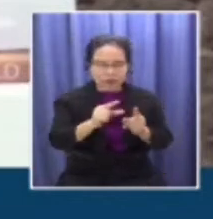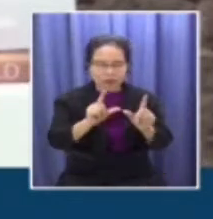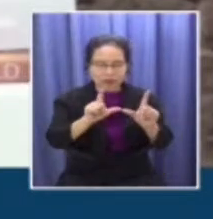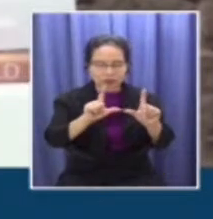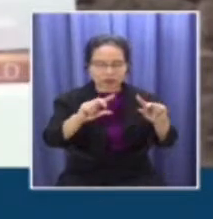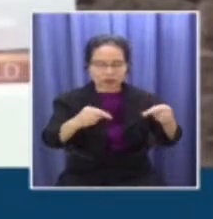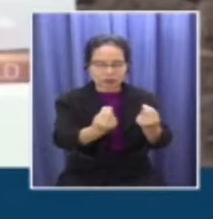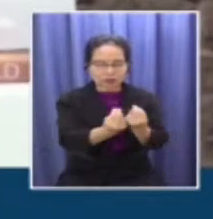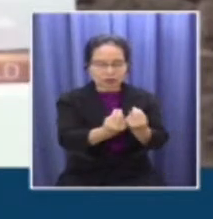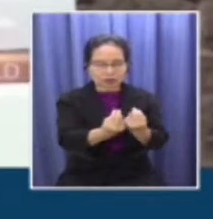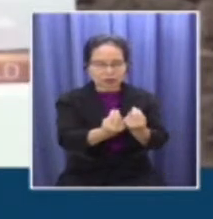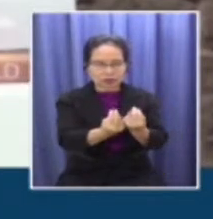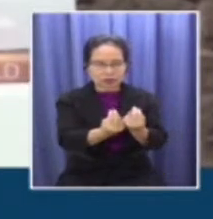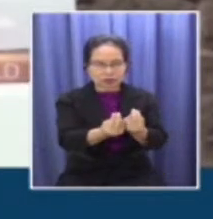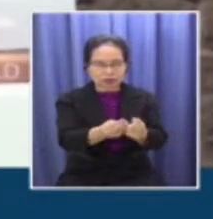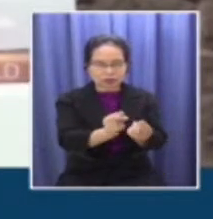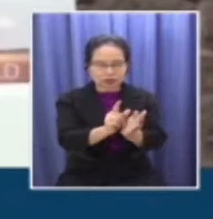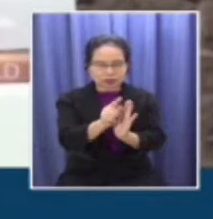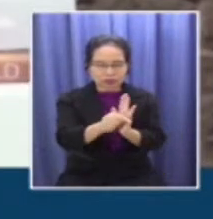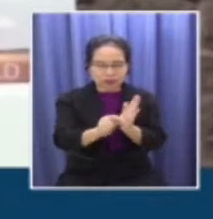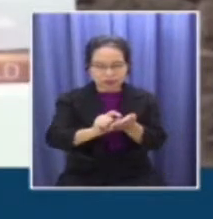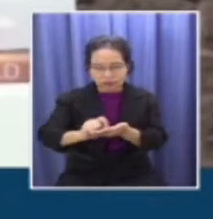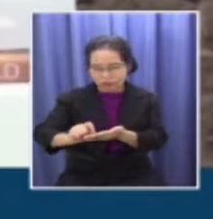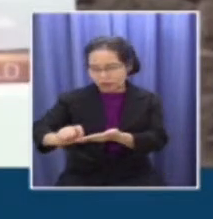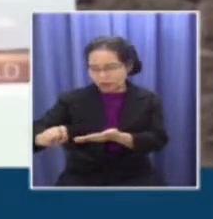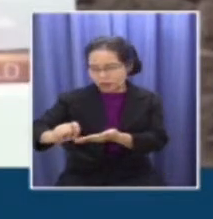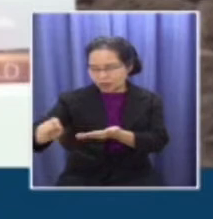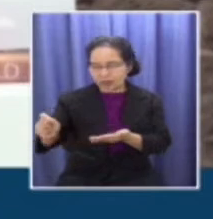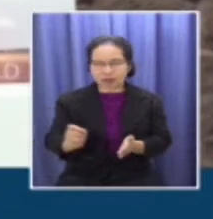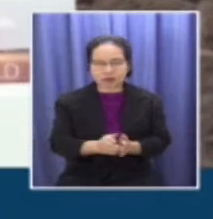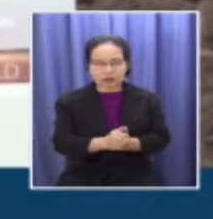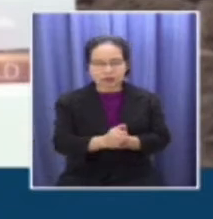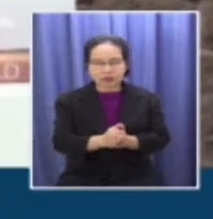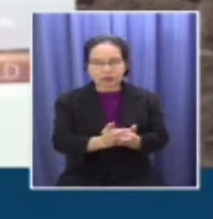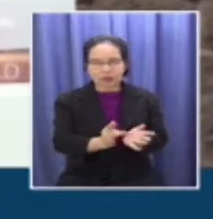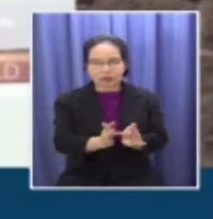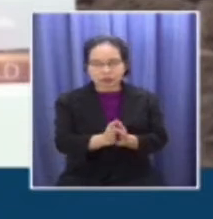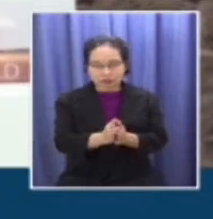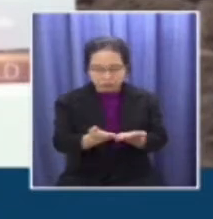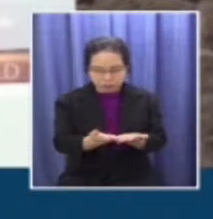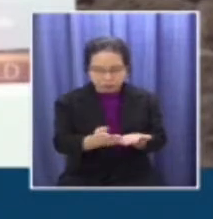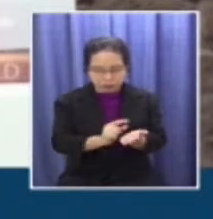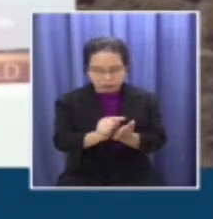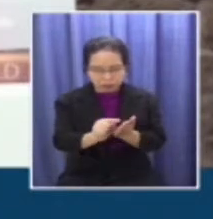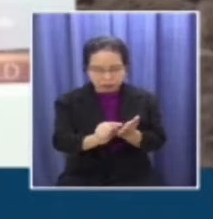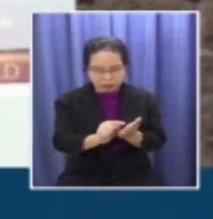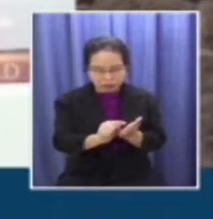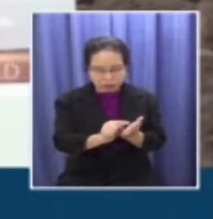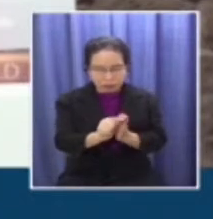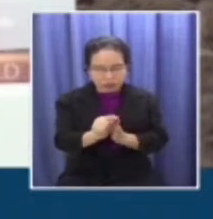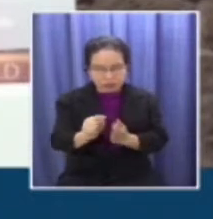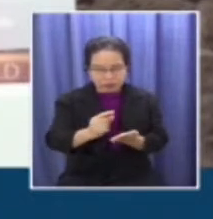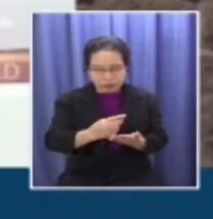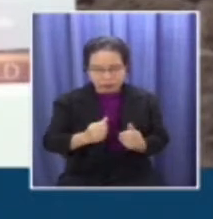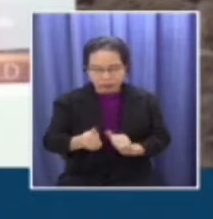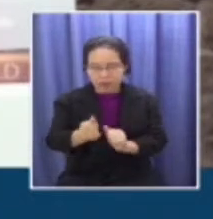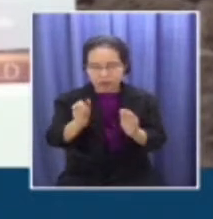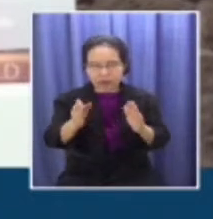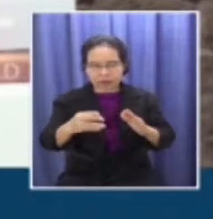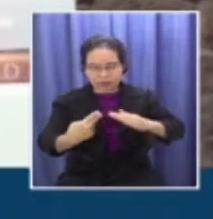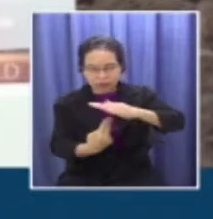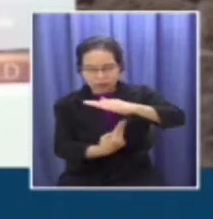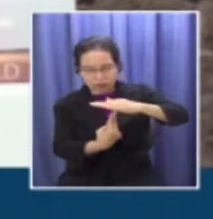mpo dɔɔso sene mprɛko a na ɛwɔ hɔ nom ɛfiri sɛ yɛbɛnya adwene bi afa asɛm ɛdɔm no ho a